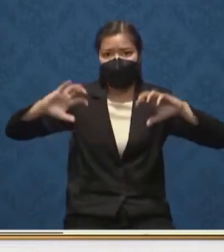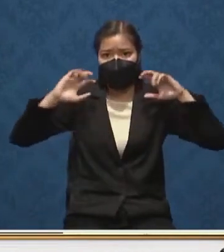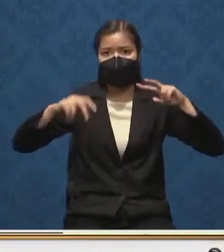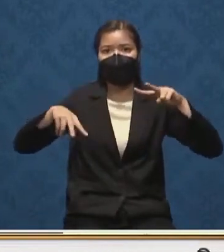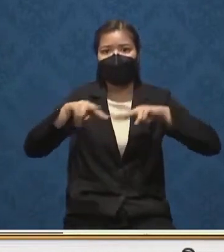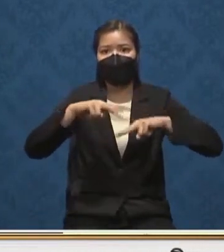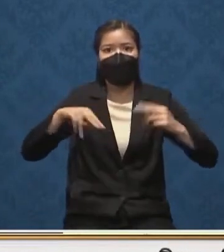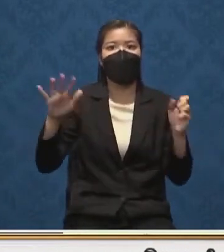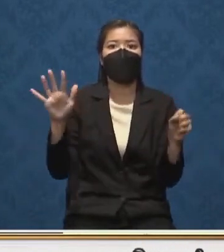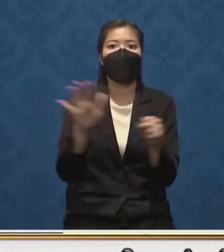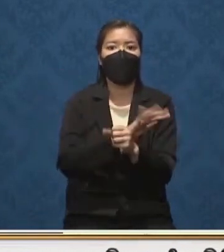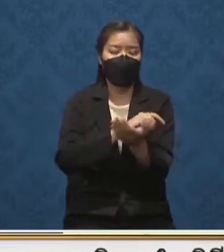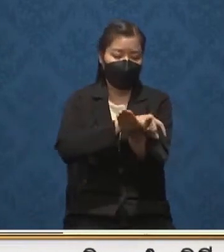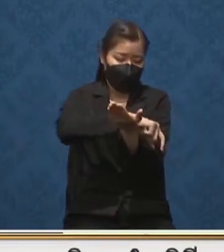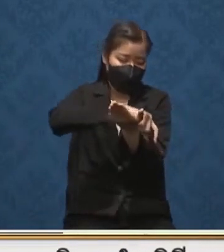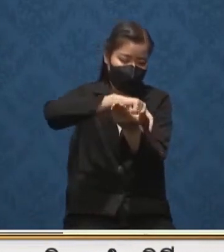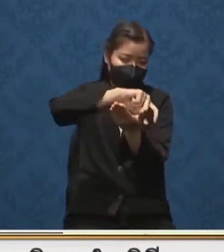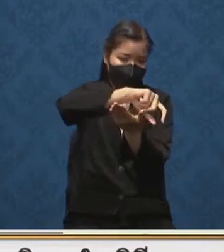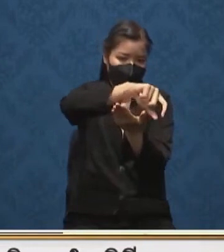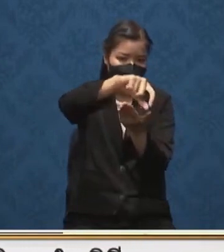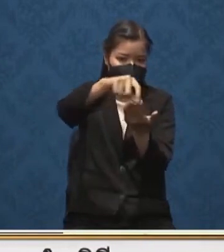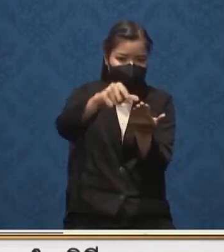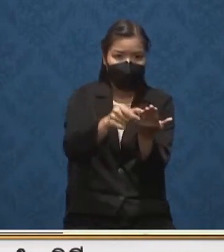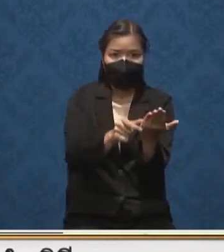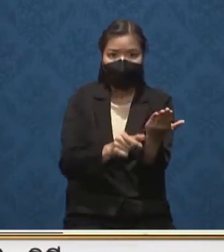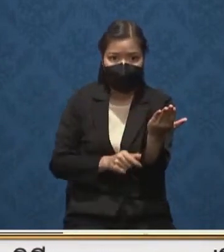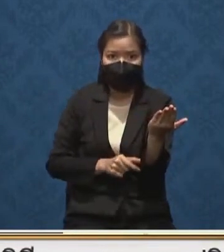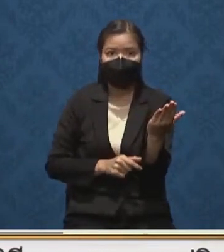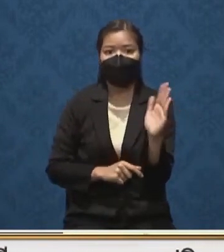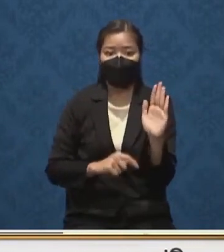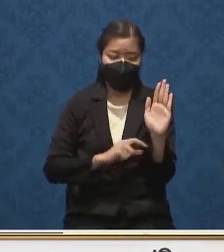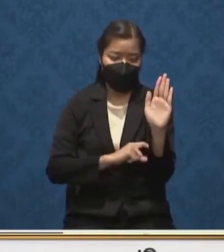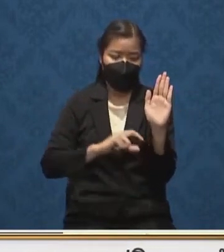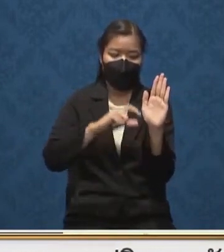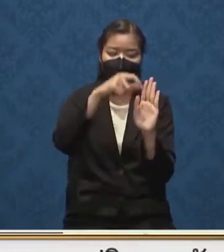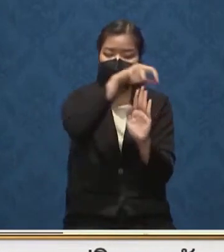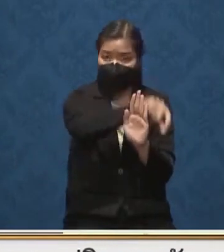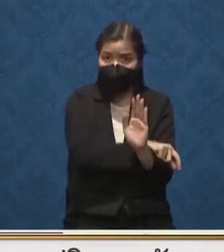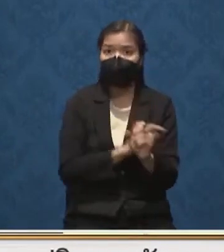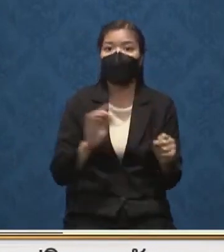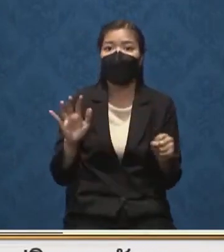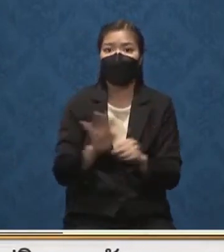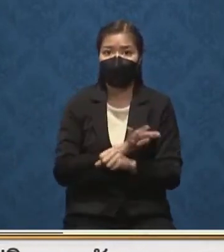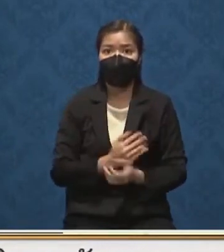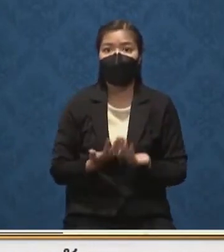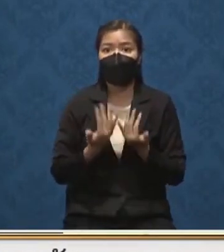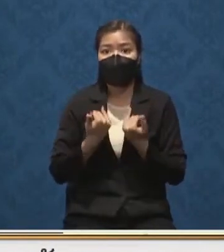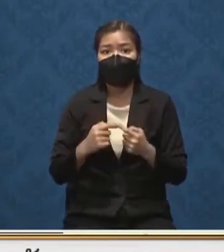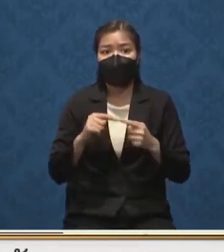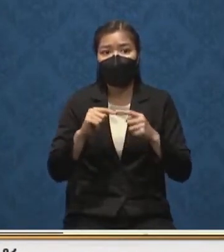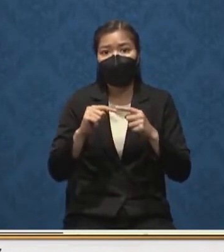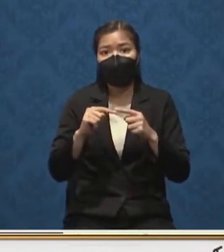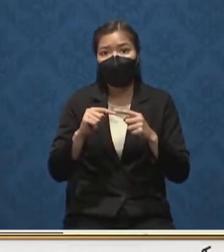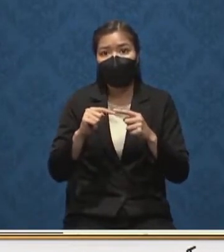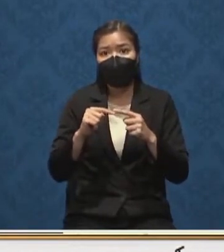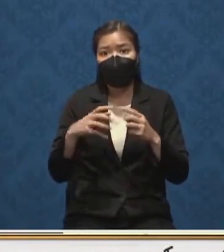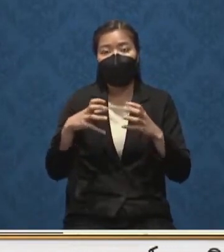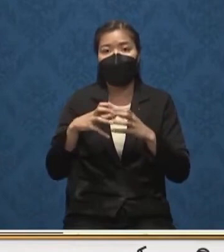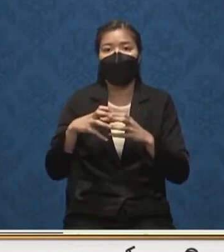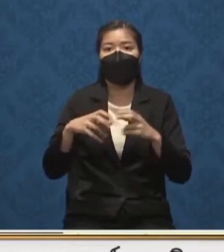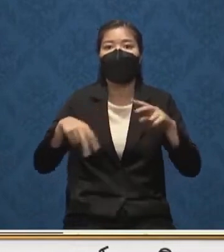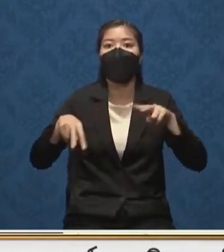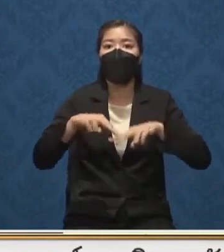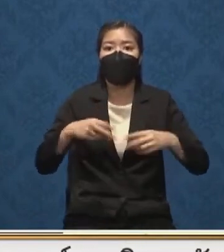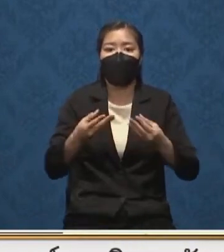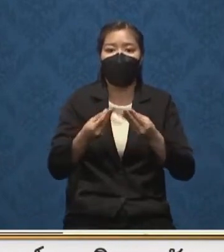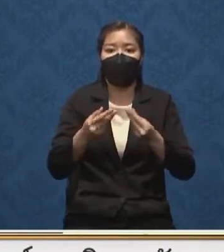ดโดยมาคณะกกาที่เราคงพอรู้จักคือิารนโยบายที่ดินแห่งชาติซึ่งมีหลายคณะด้วยกันนะครับทีนี้ก็ต้องมา